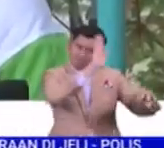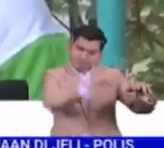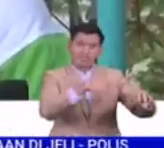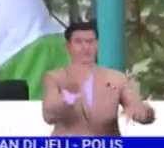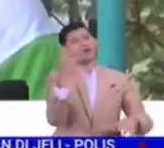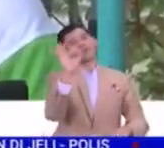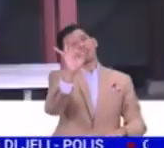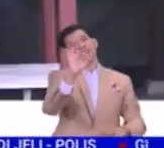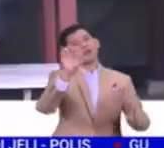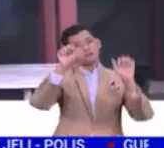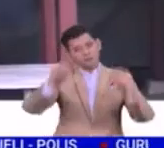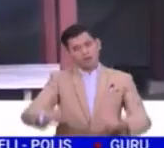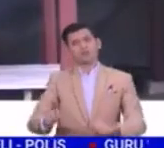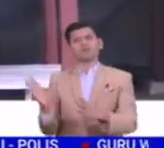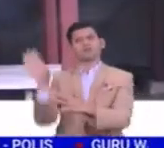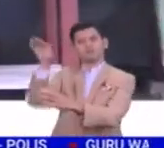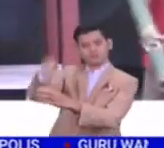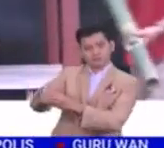okey.